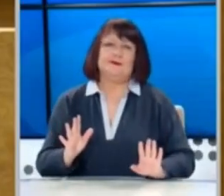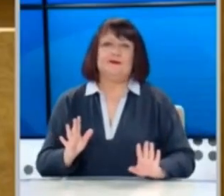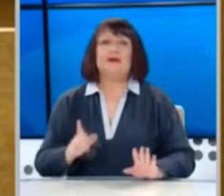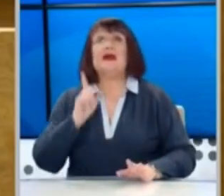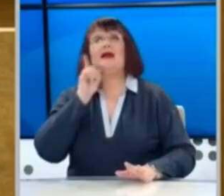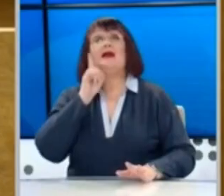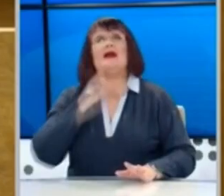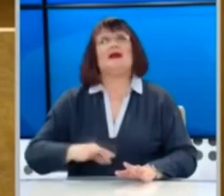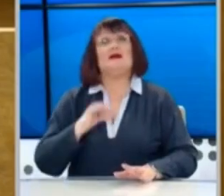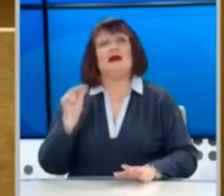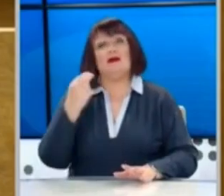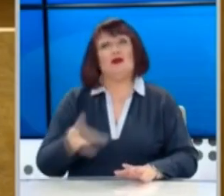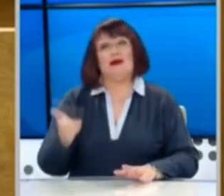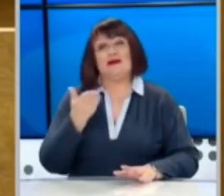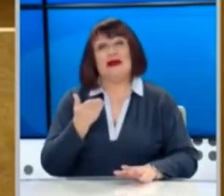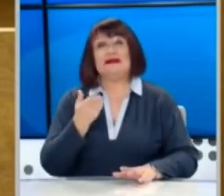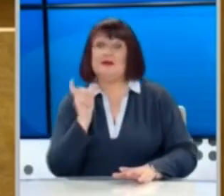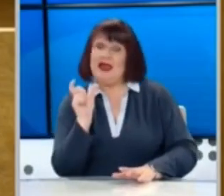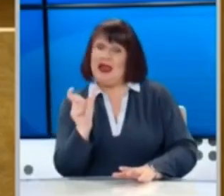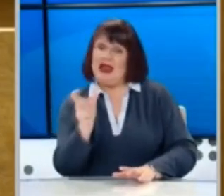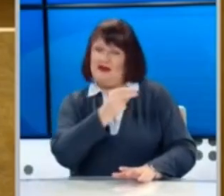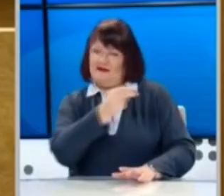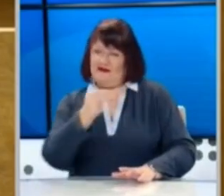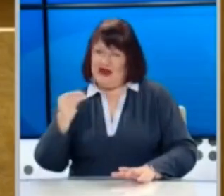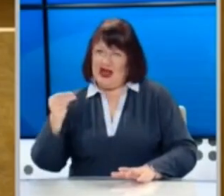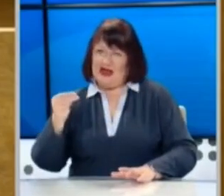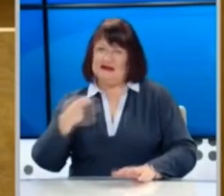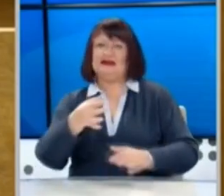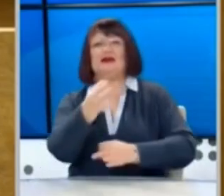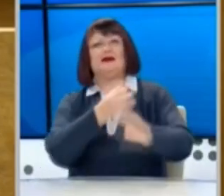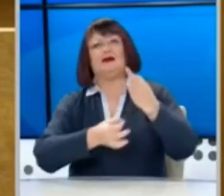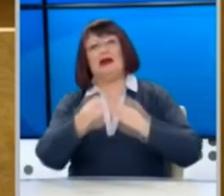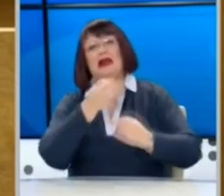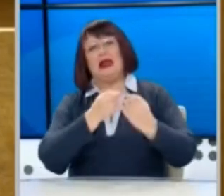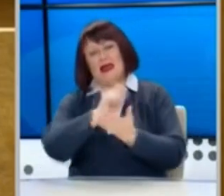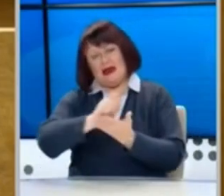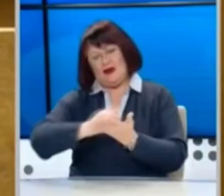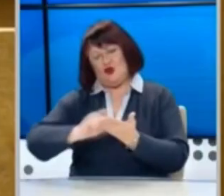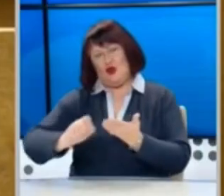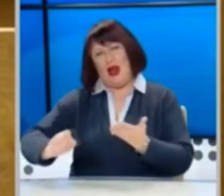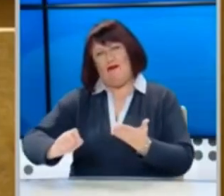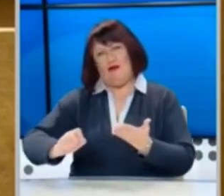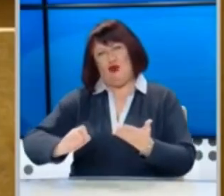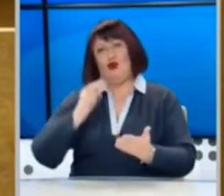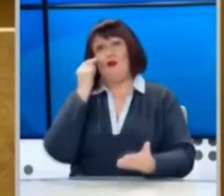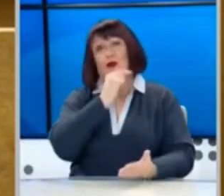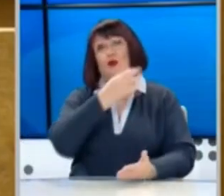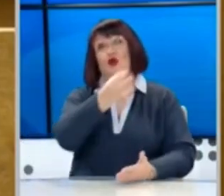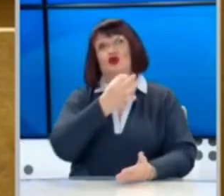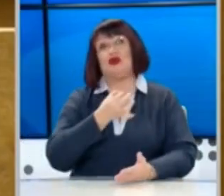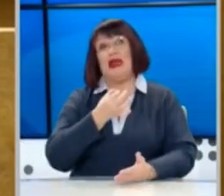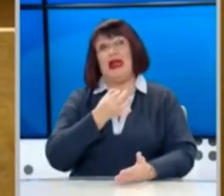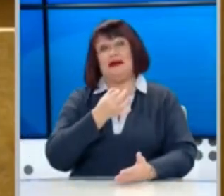Κυρίες και κύριοι συνάδελφοι, έχω απομονώσει και μια φράση την οποία πολύ συχνά το τελευταίο διάστημα οι λογογράφοι του κ. Μητσοτάκη την χρησιμοποιούν